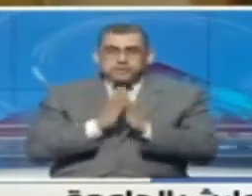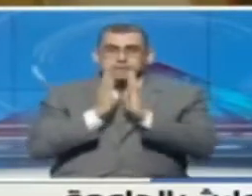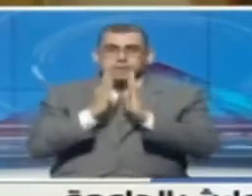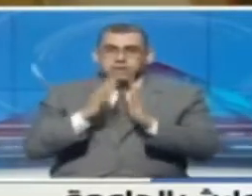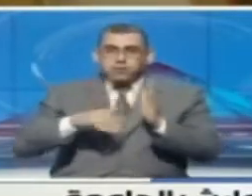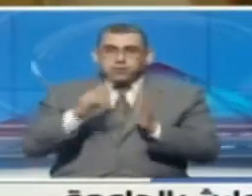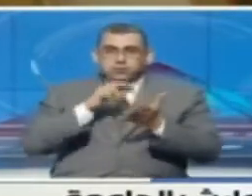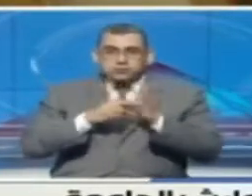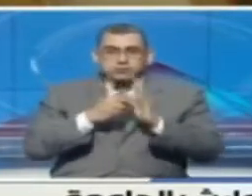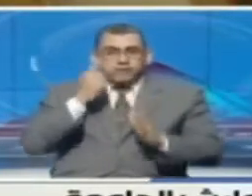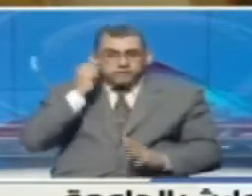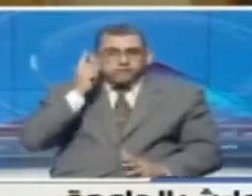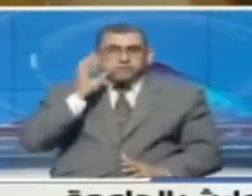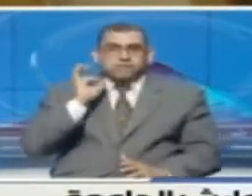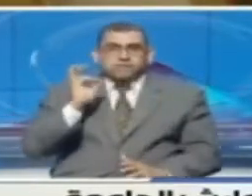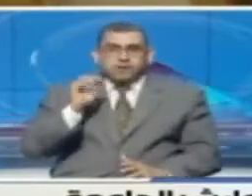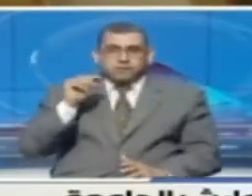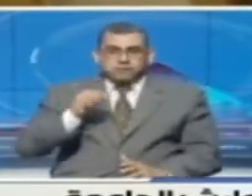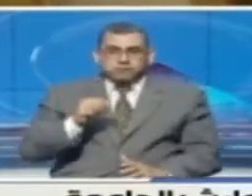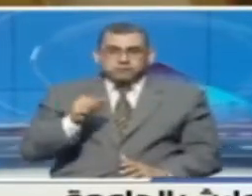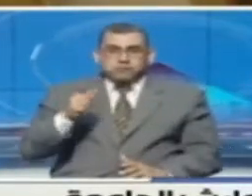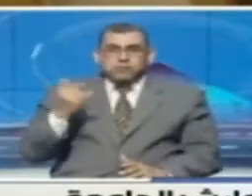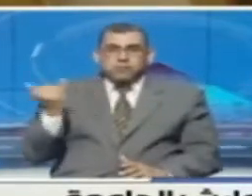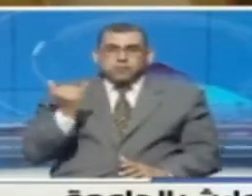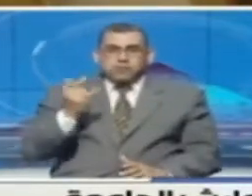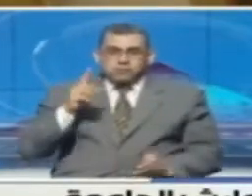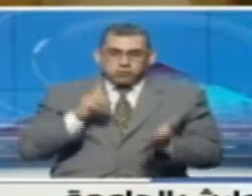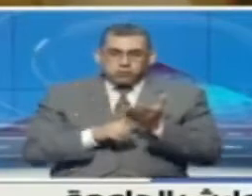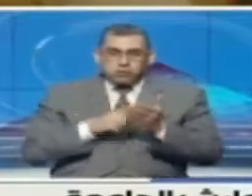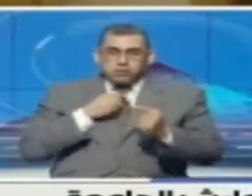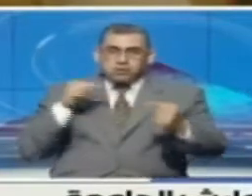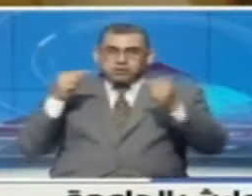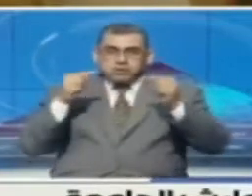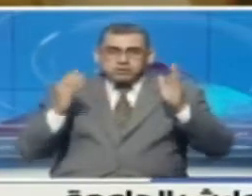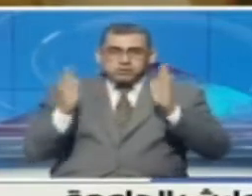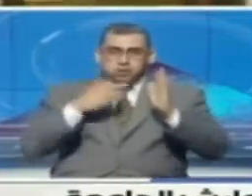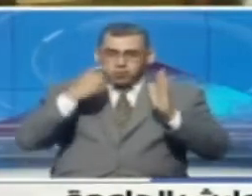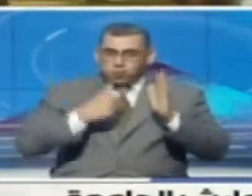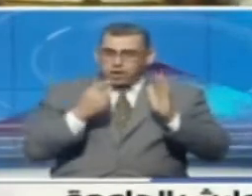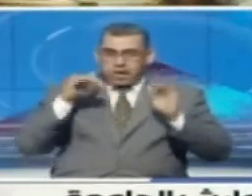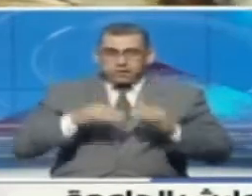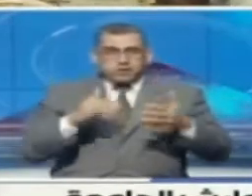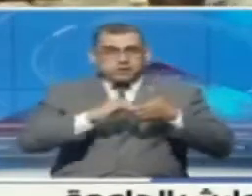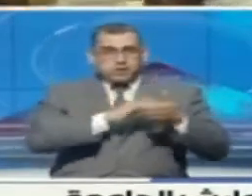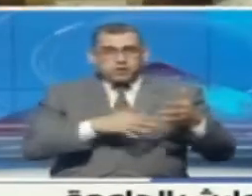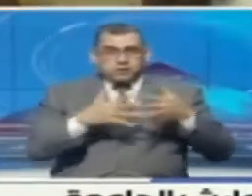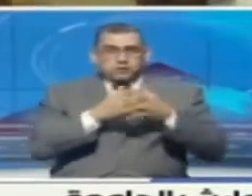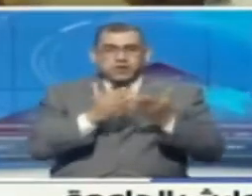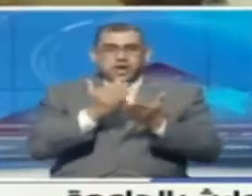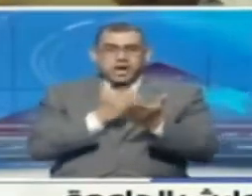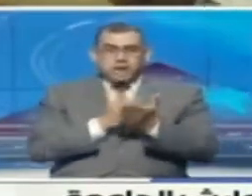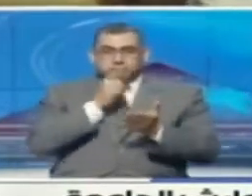الدول أدركت تماما أهمية أنها التصدي والاستعداد للكوارث. تناول الاجتماع بنود